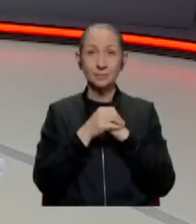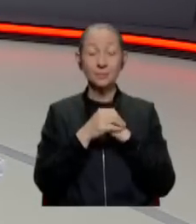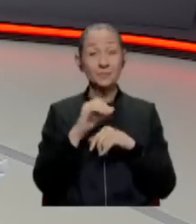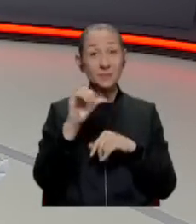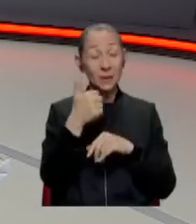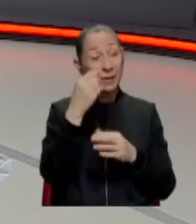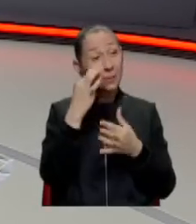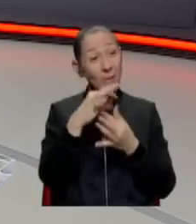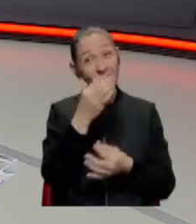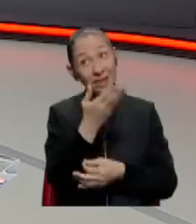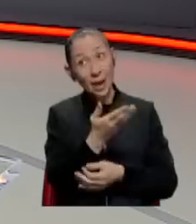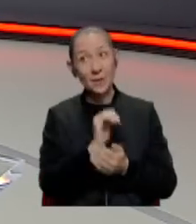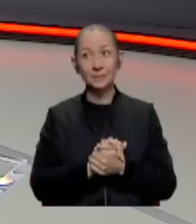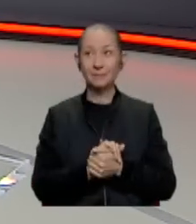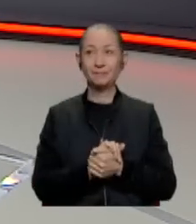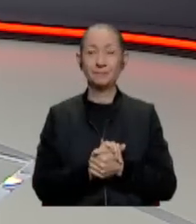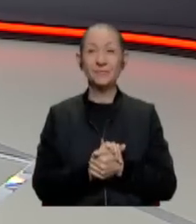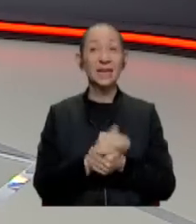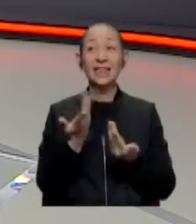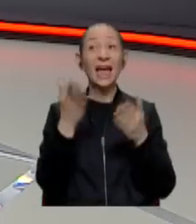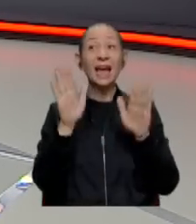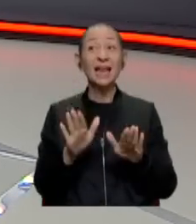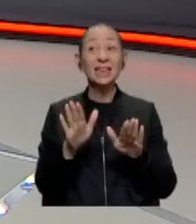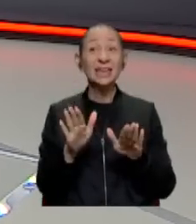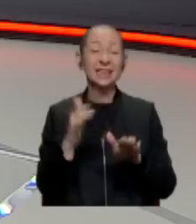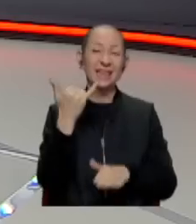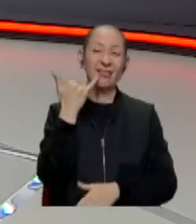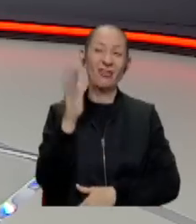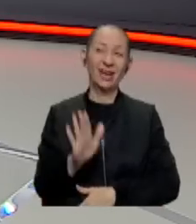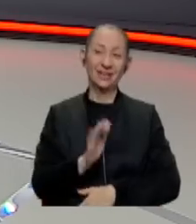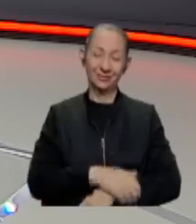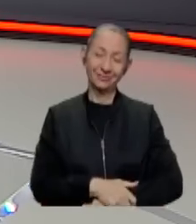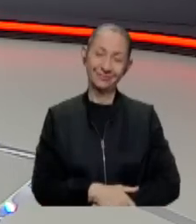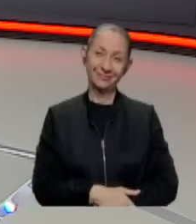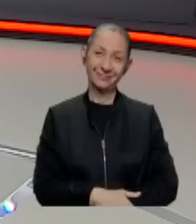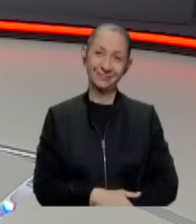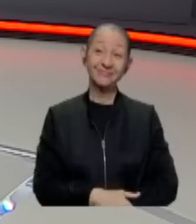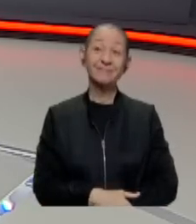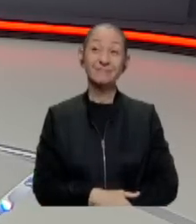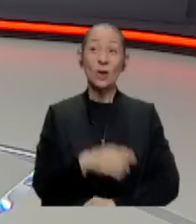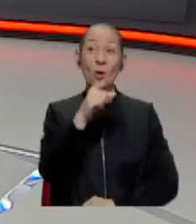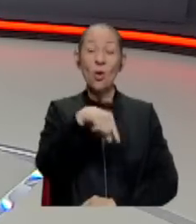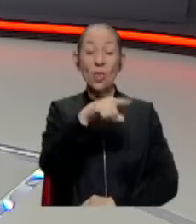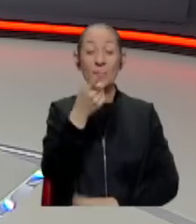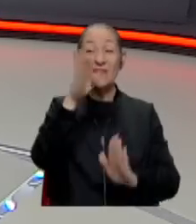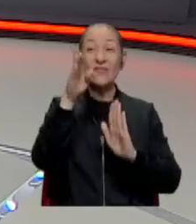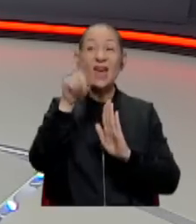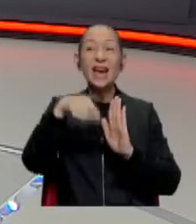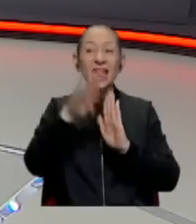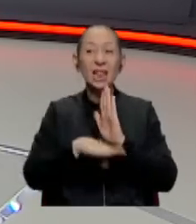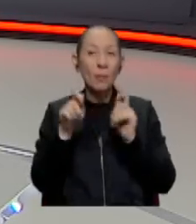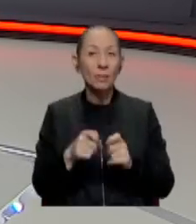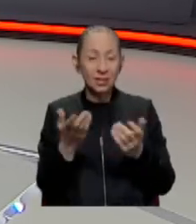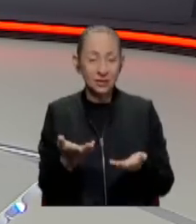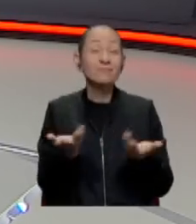kıymetli beyefendiler mi Ne kaldı geriye telefon kaldı onlara bir de vergi indirimi yapıldı